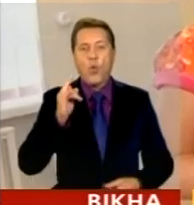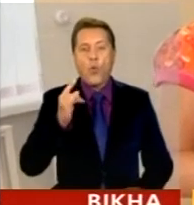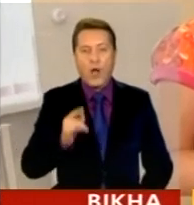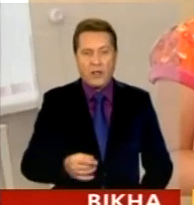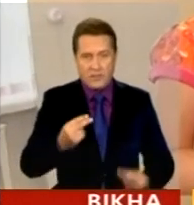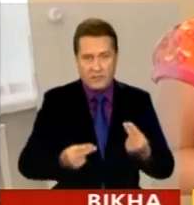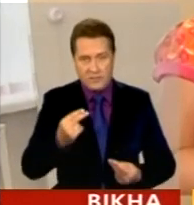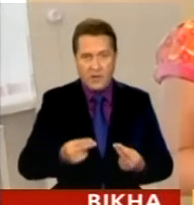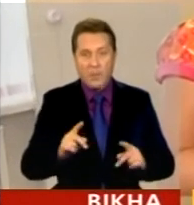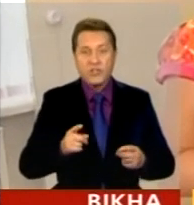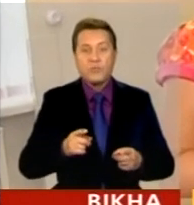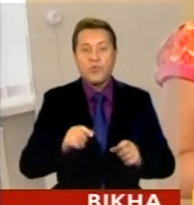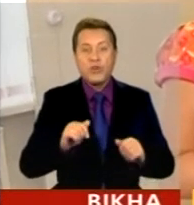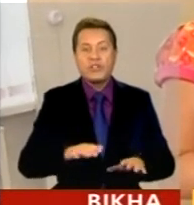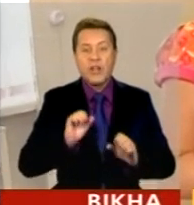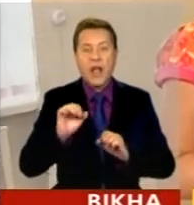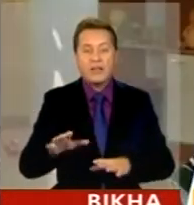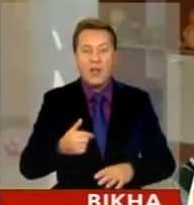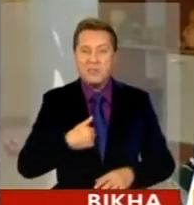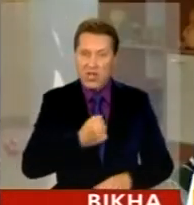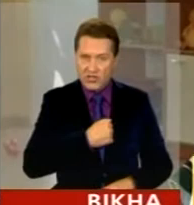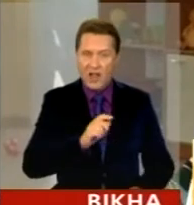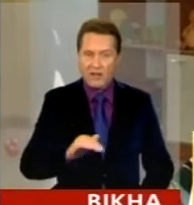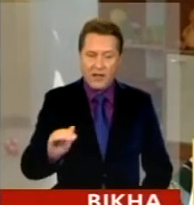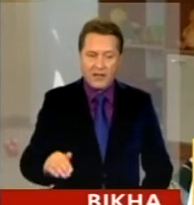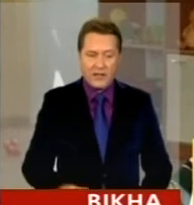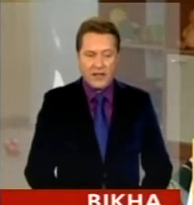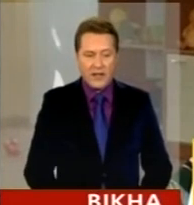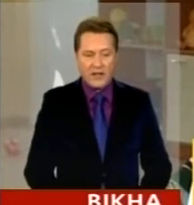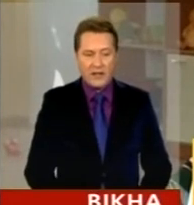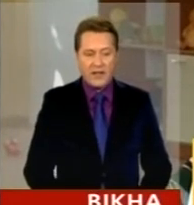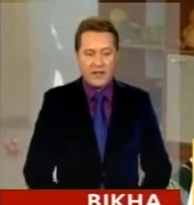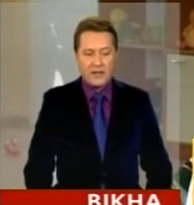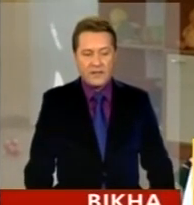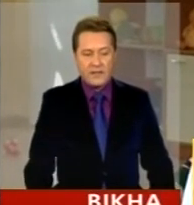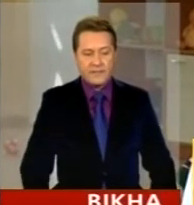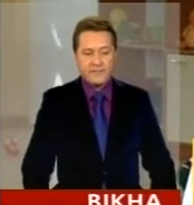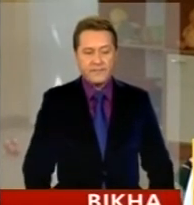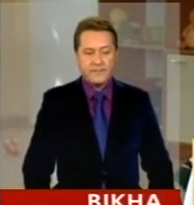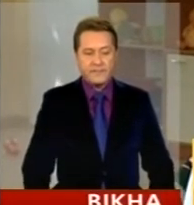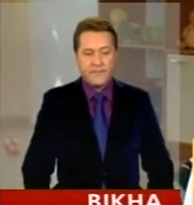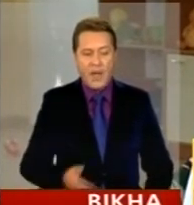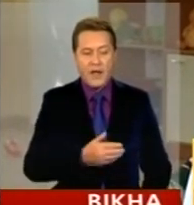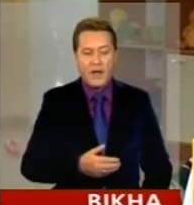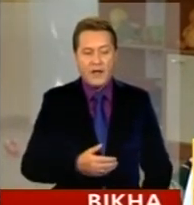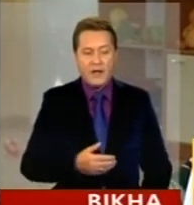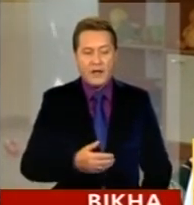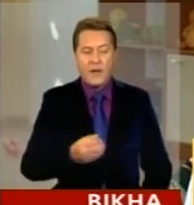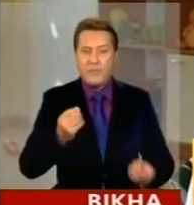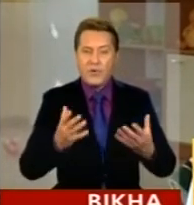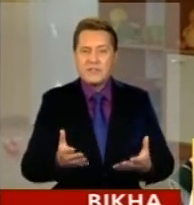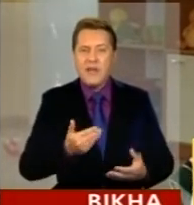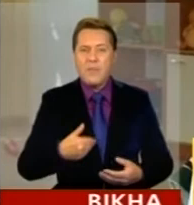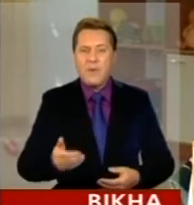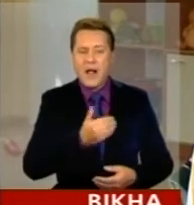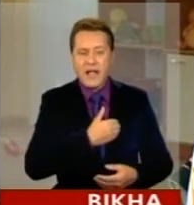віддати? Тому що мені їх жалко. Мы надеемся, что мы вернемся, мы обязательно вернемся. Просто мы